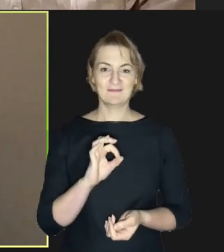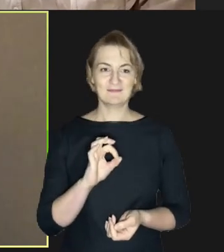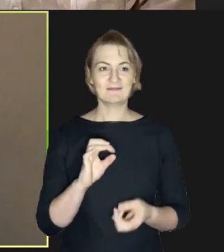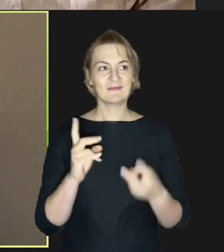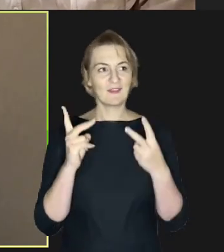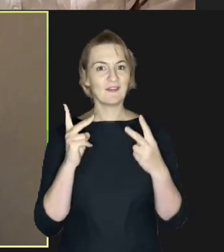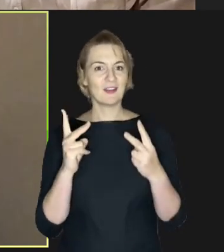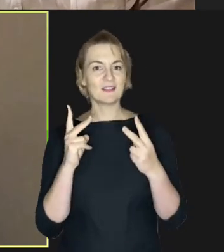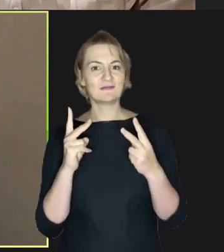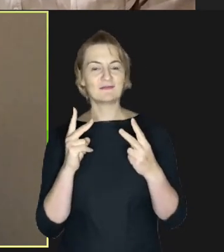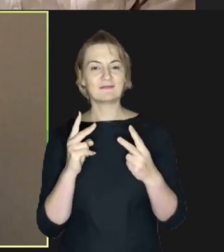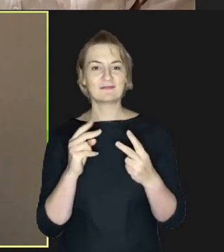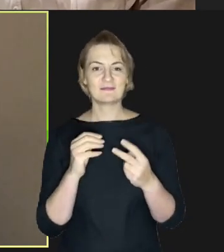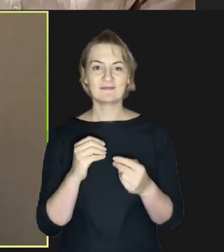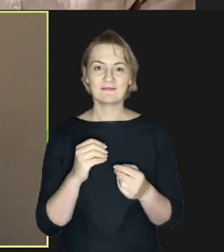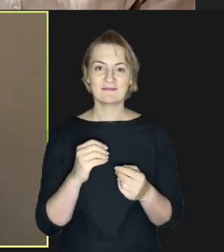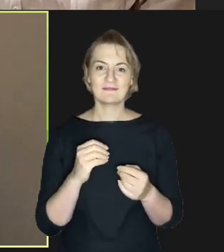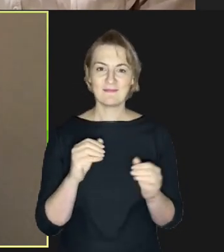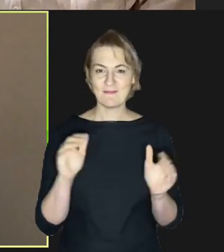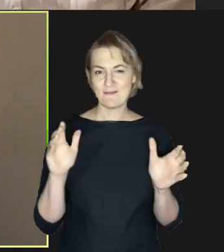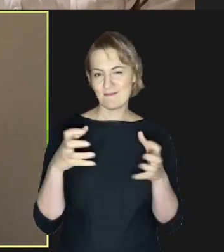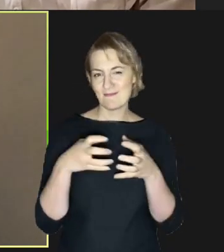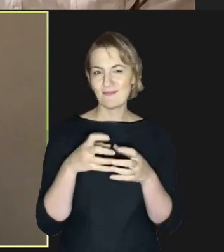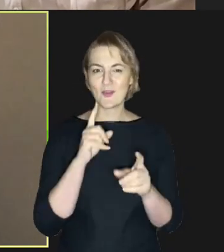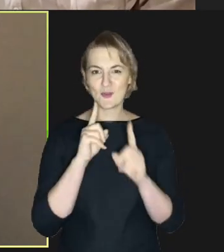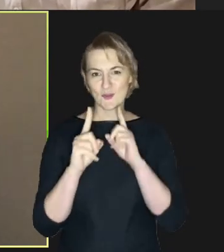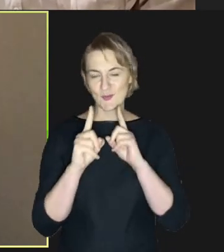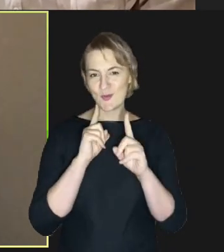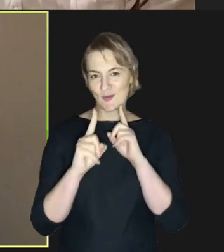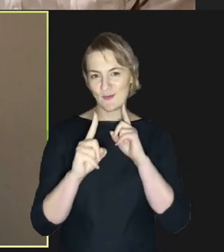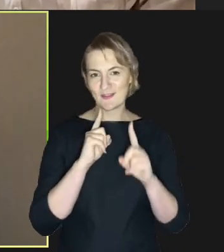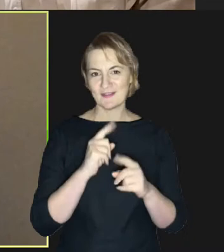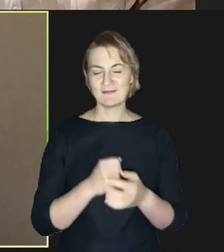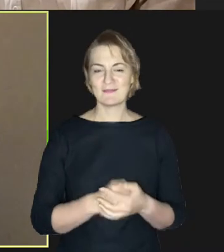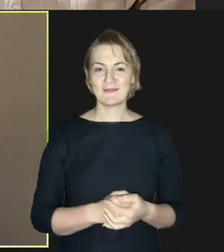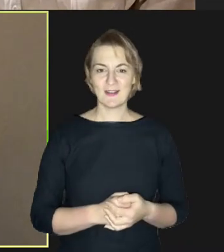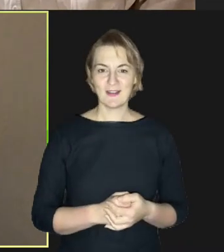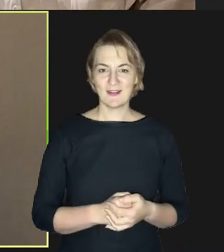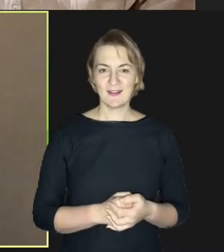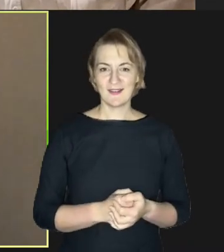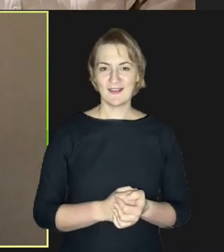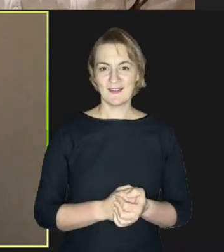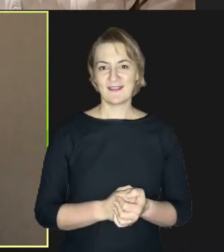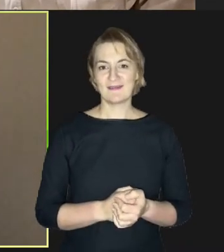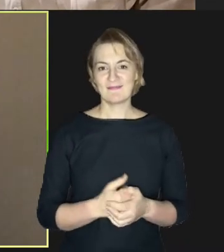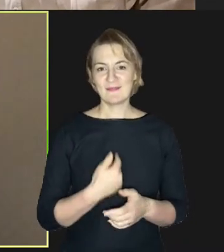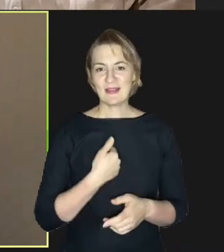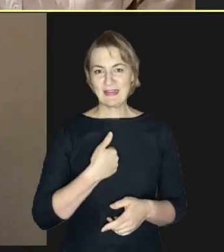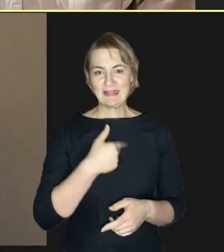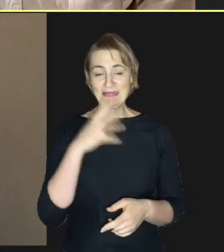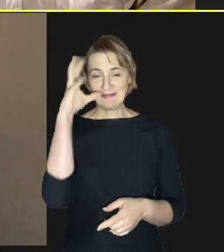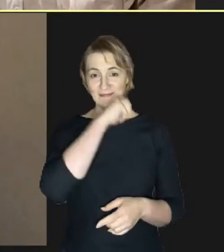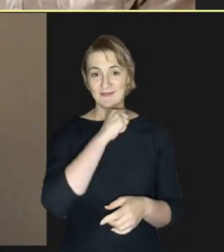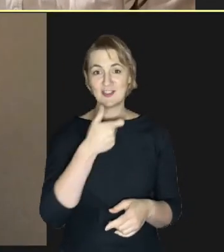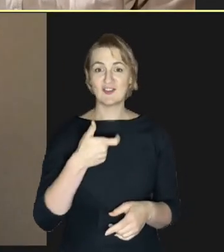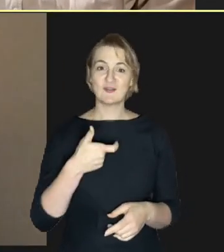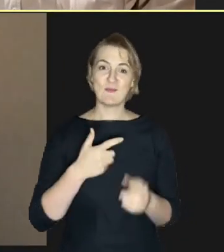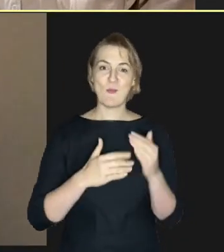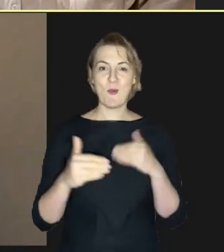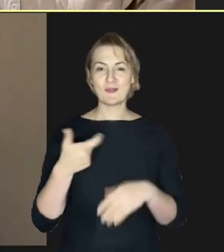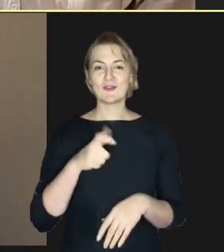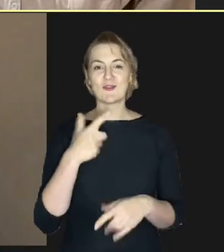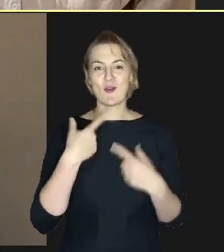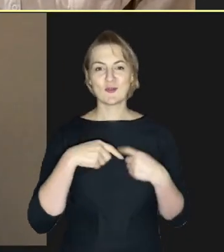ważnej i takiej kameralnej rozmowy, bo ja zapominałem w ogóle, że jeszcze 100 osób nas słucha. Tak.